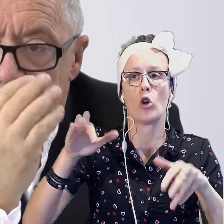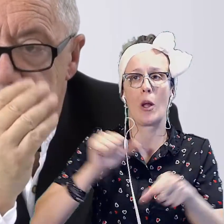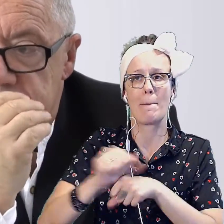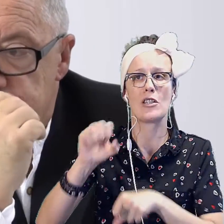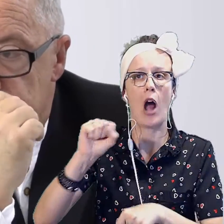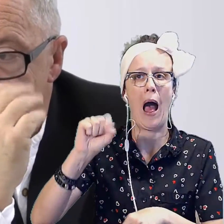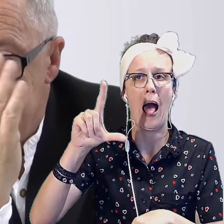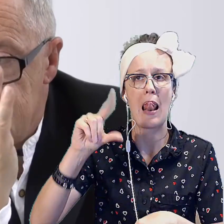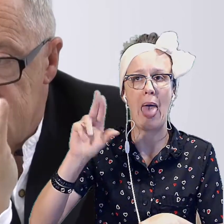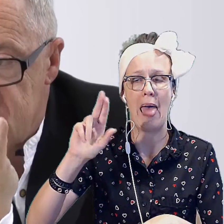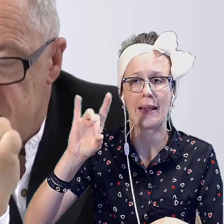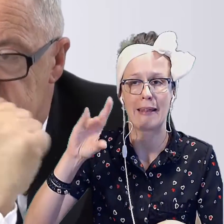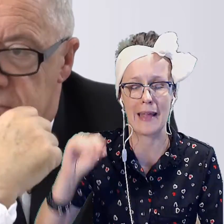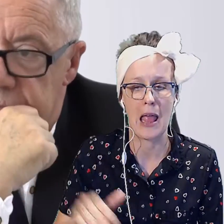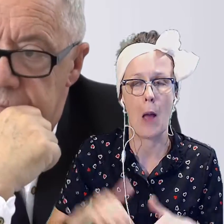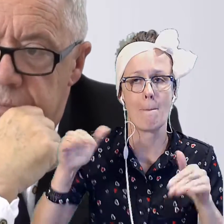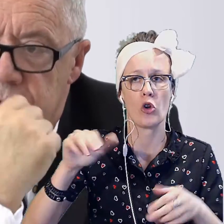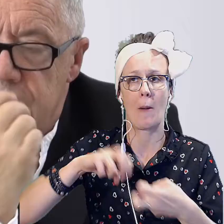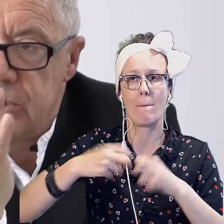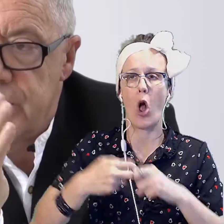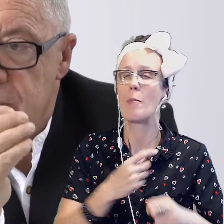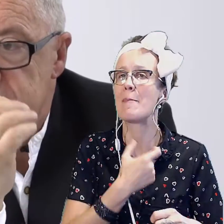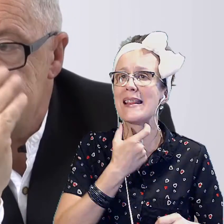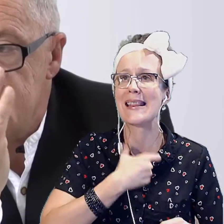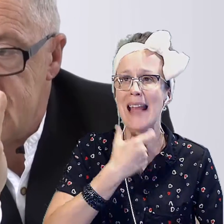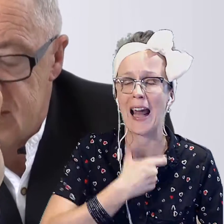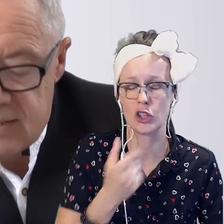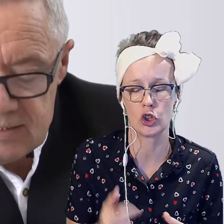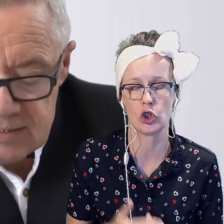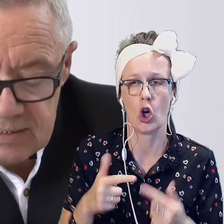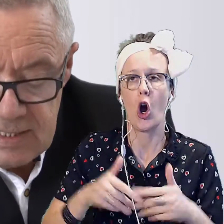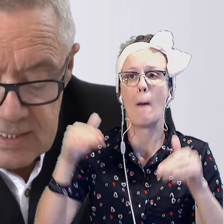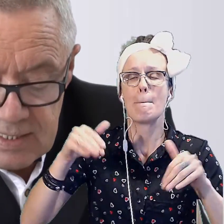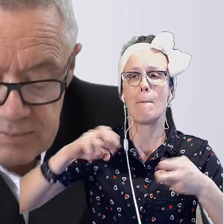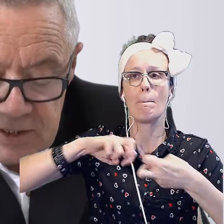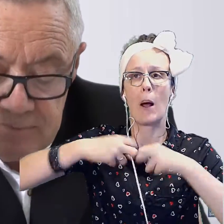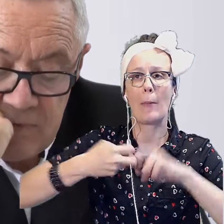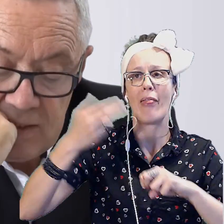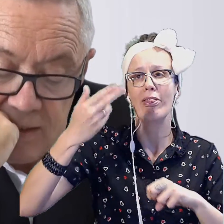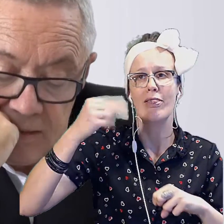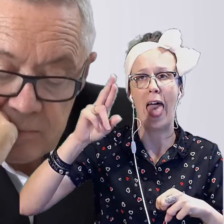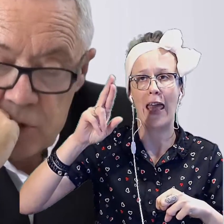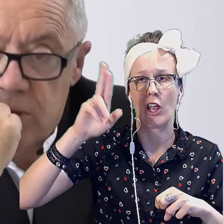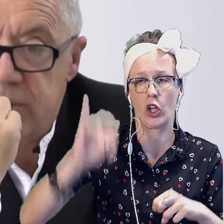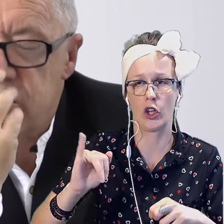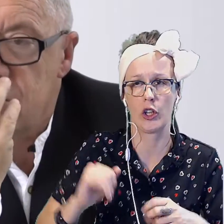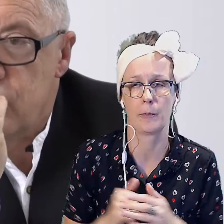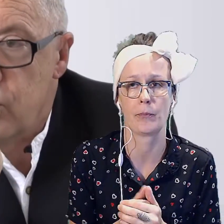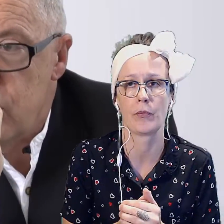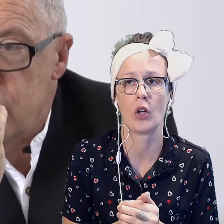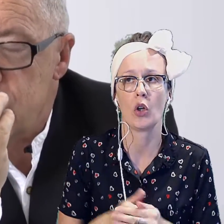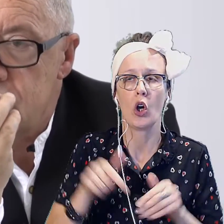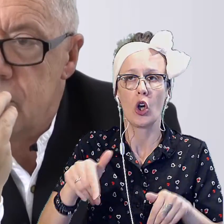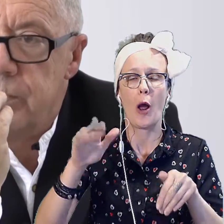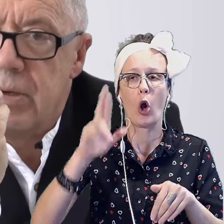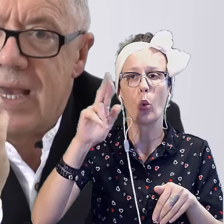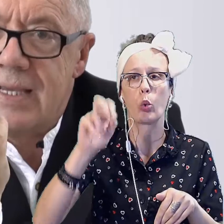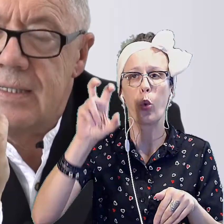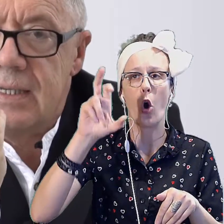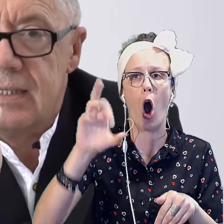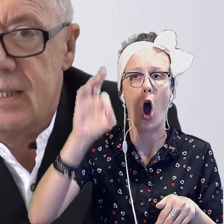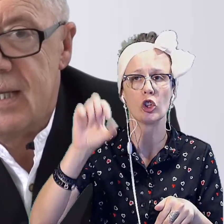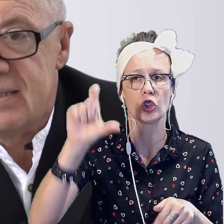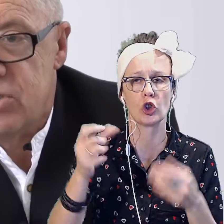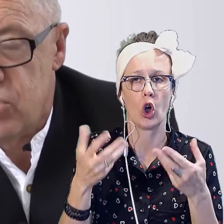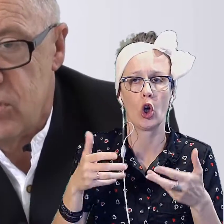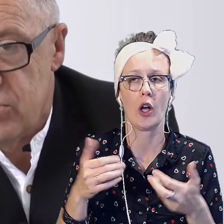może być problem z tarczycą może być problem z nerkami może być kruchość lub